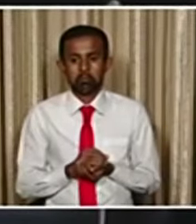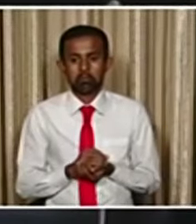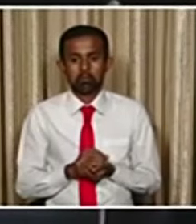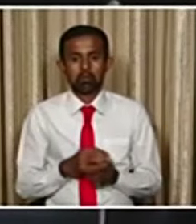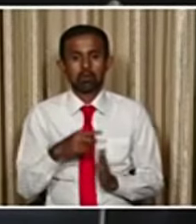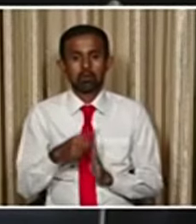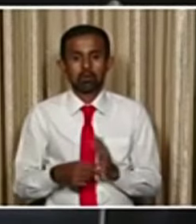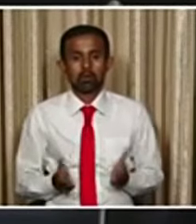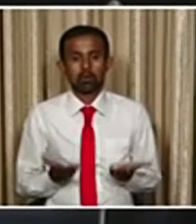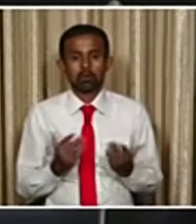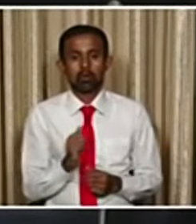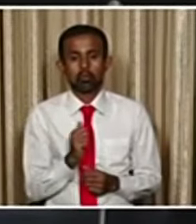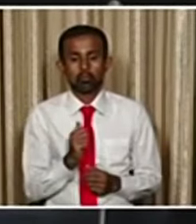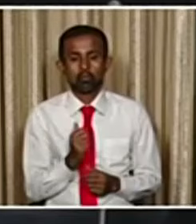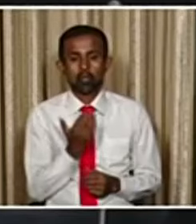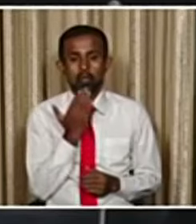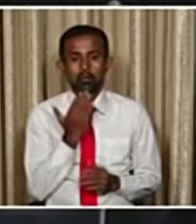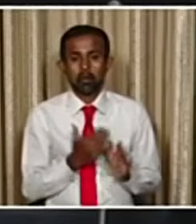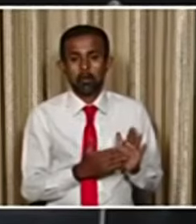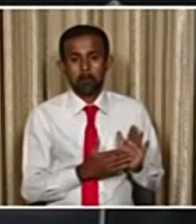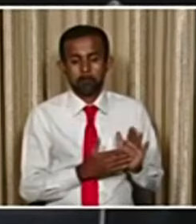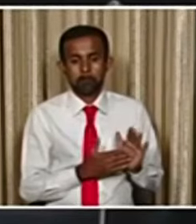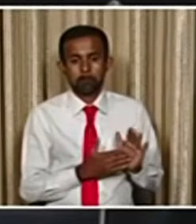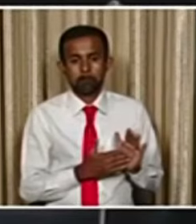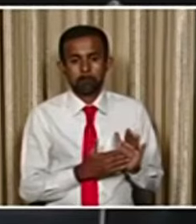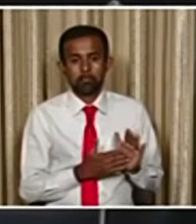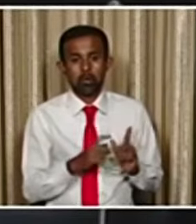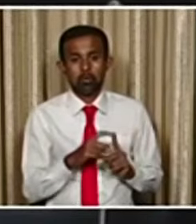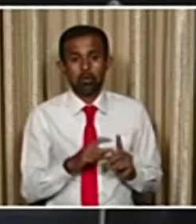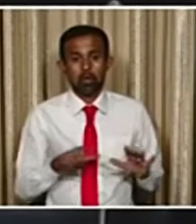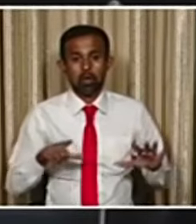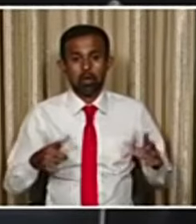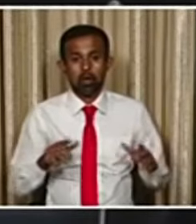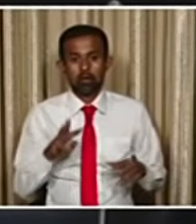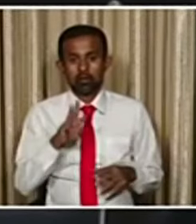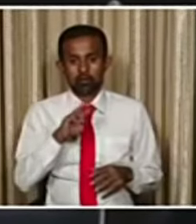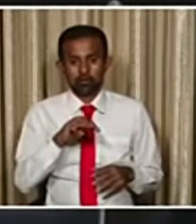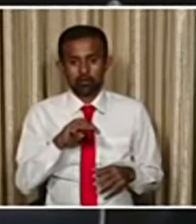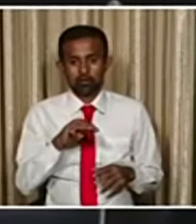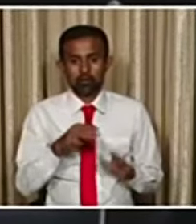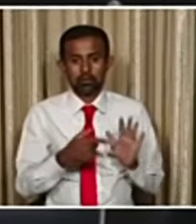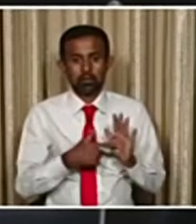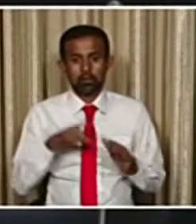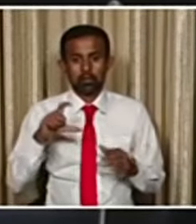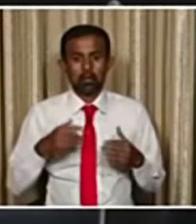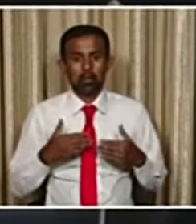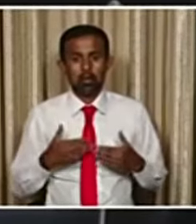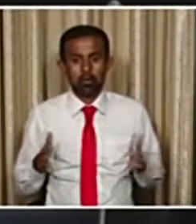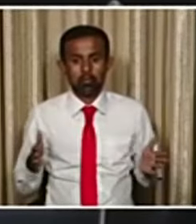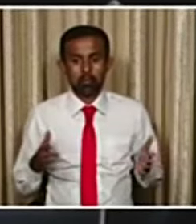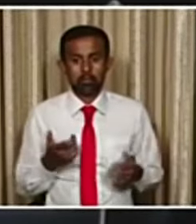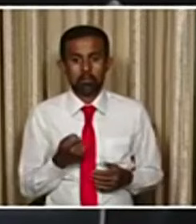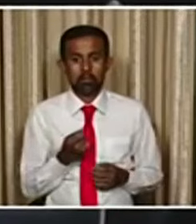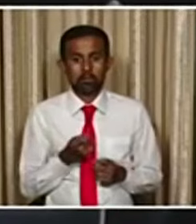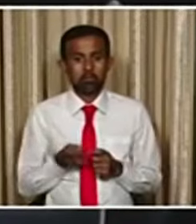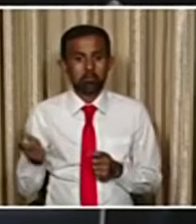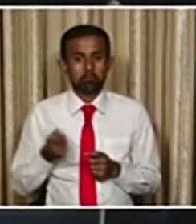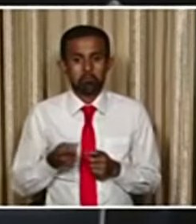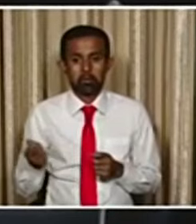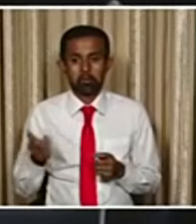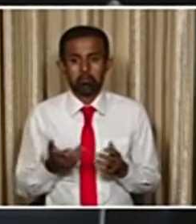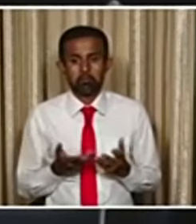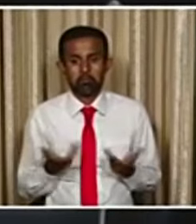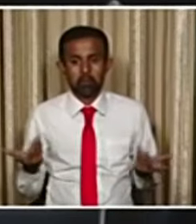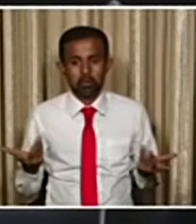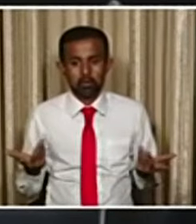කරන්නේ? අමරිකානු මිලියන ඩොලර් 730කට LCR තිබුණා. සල්ලි ගෙවා ගන්න බැරුව තිබුණා